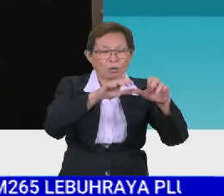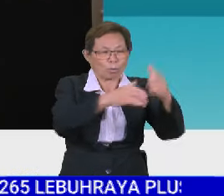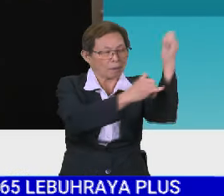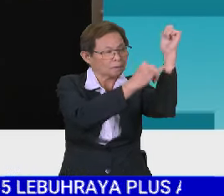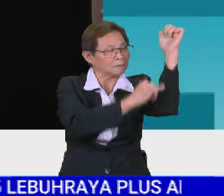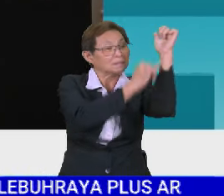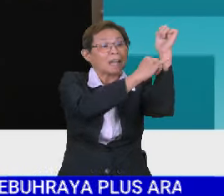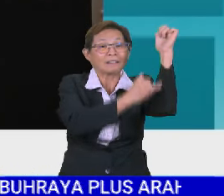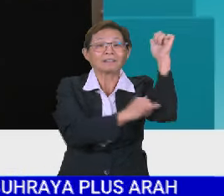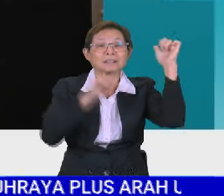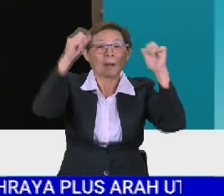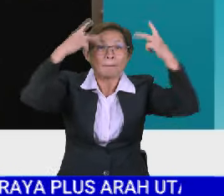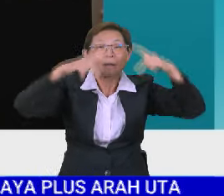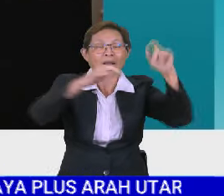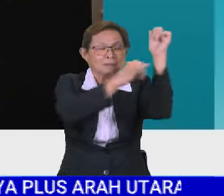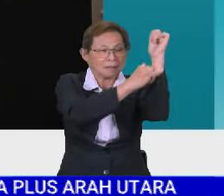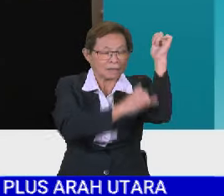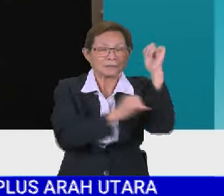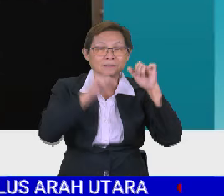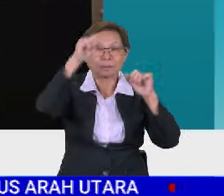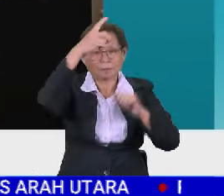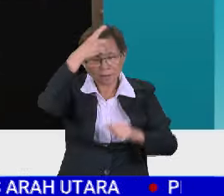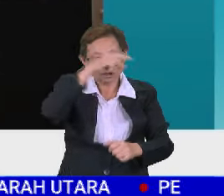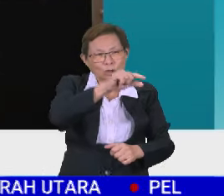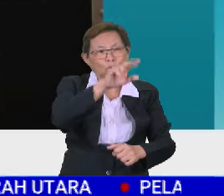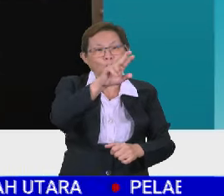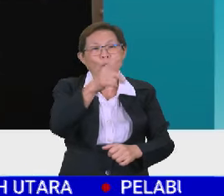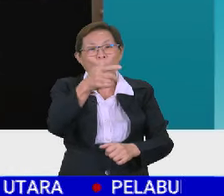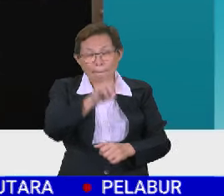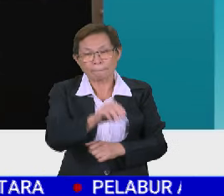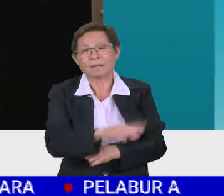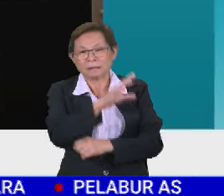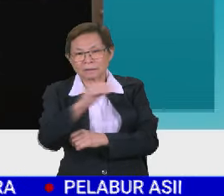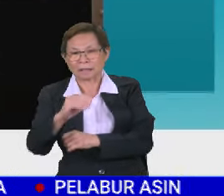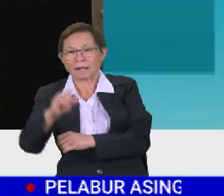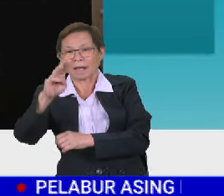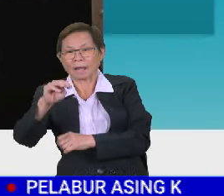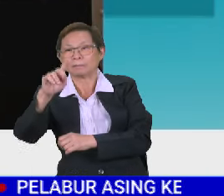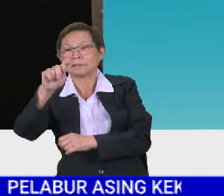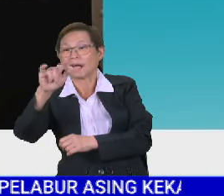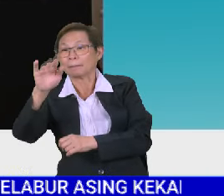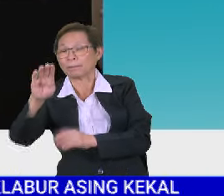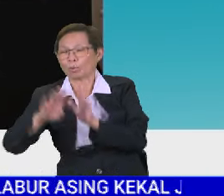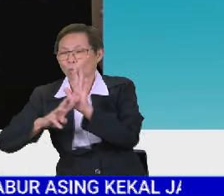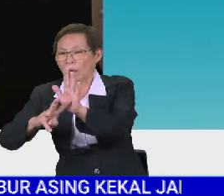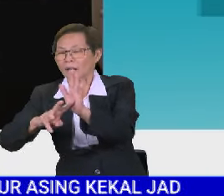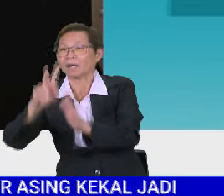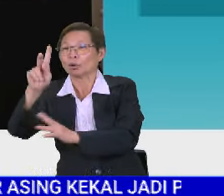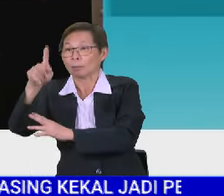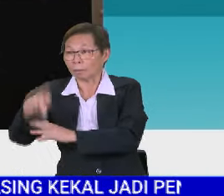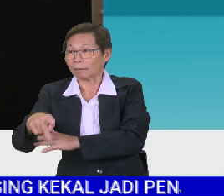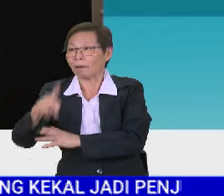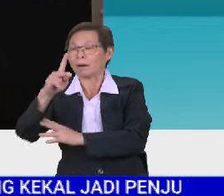Sabah ialah pengarah Yayasan Sabah Datuk Sri gulam Haidar hanbah diwakili ketua